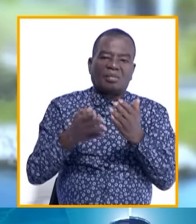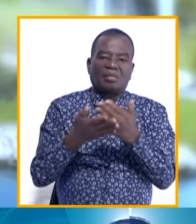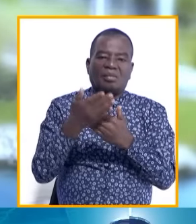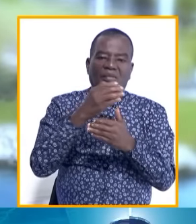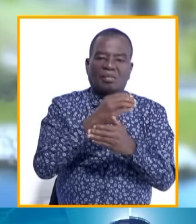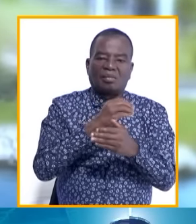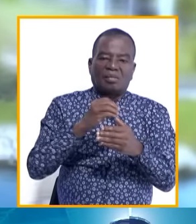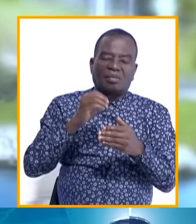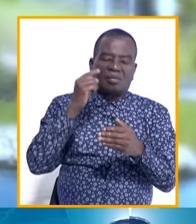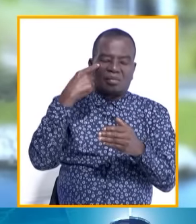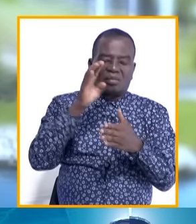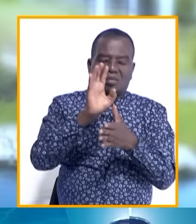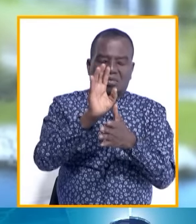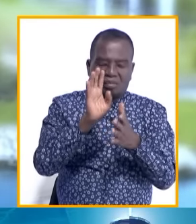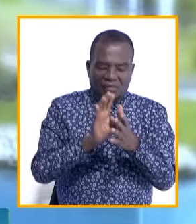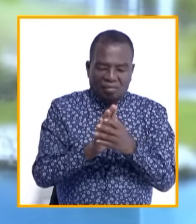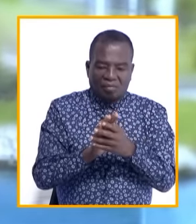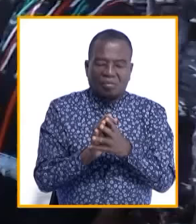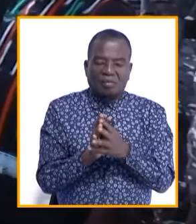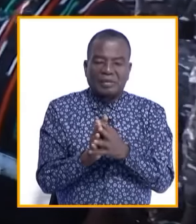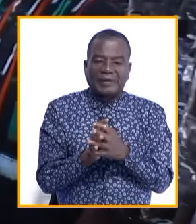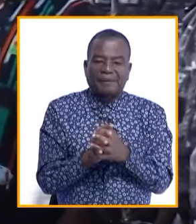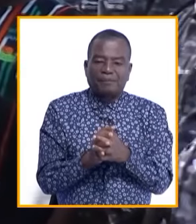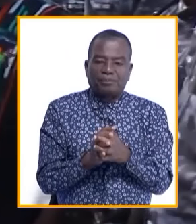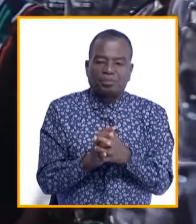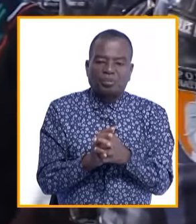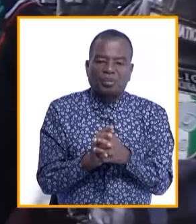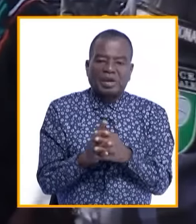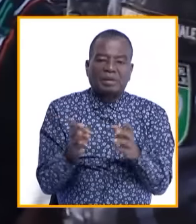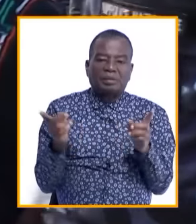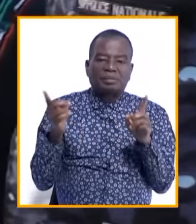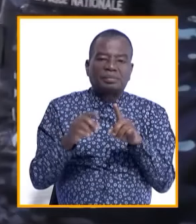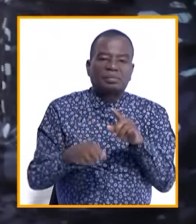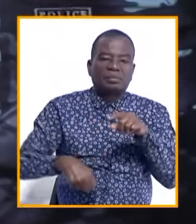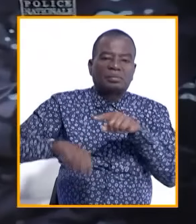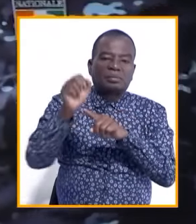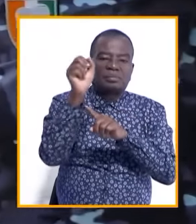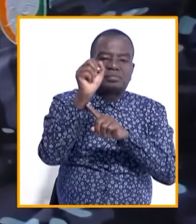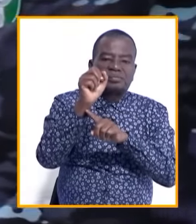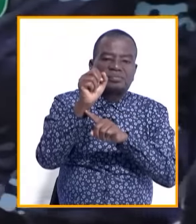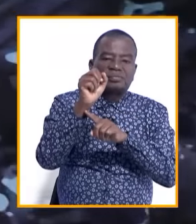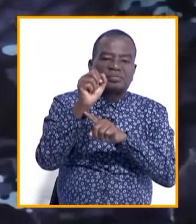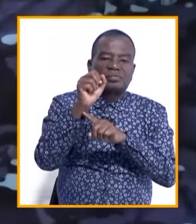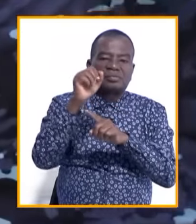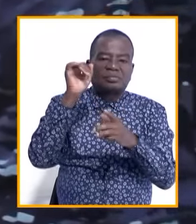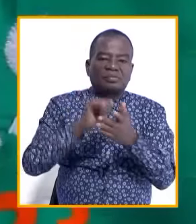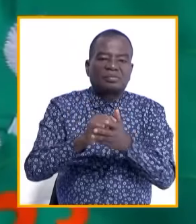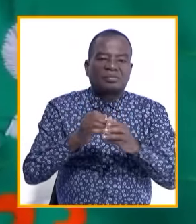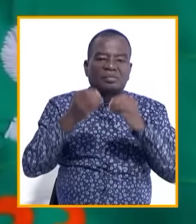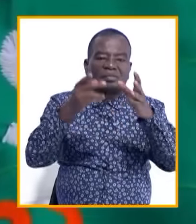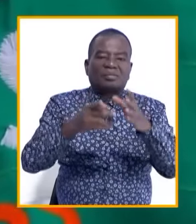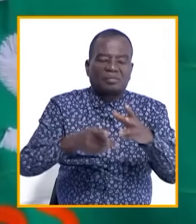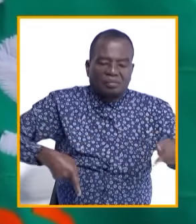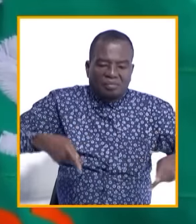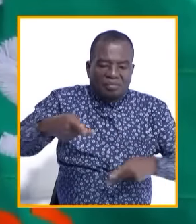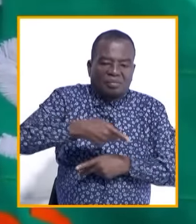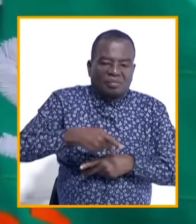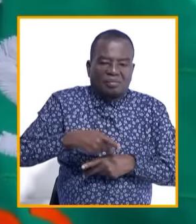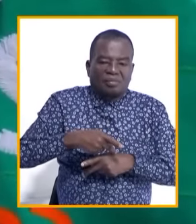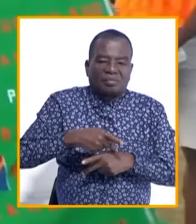février 2024 par les différents festivaliers. Le point avec Victorine Yaoyoboué. Quand le tissage et le football se